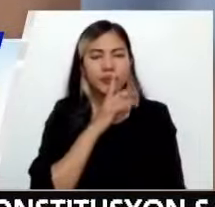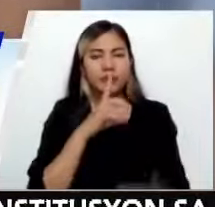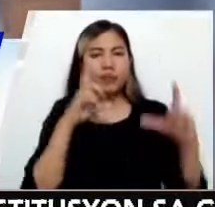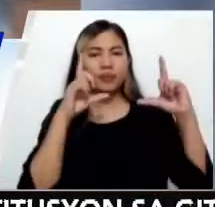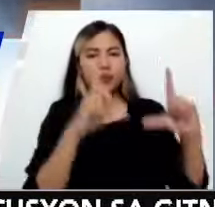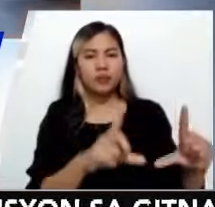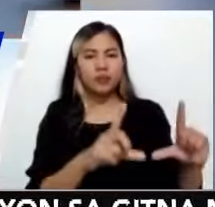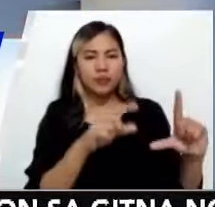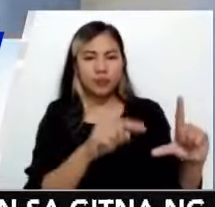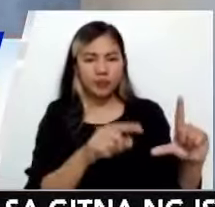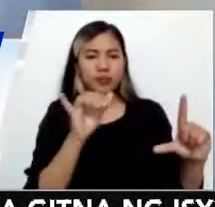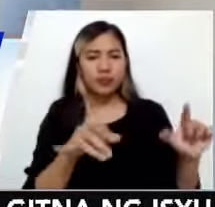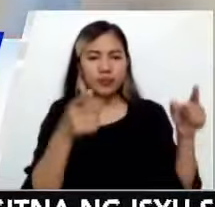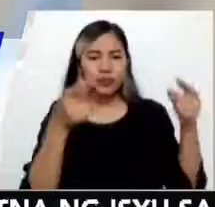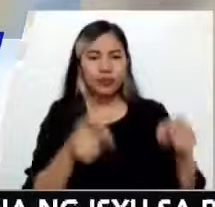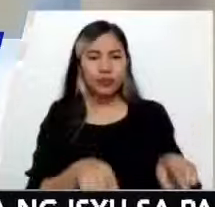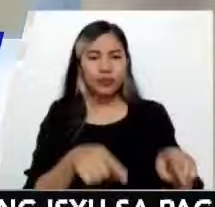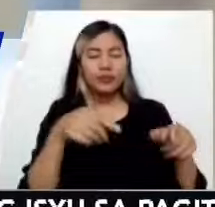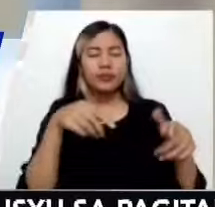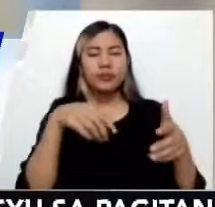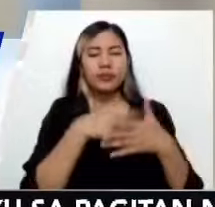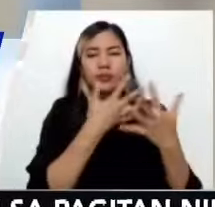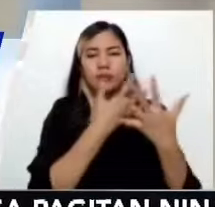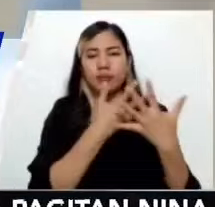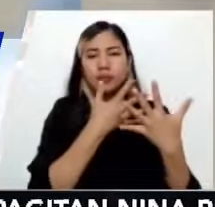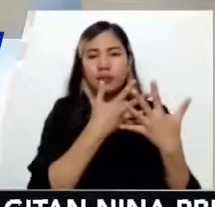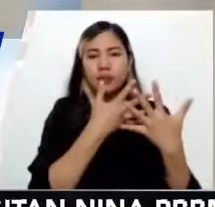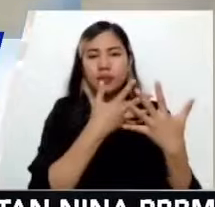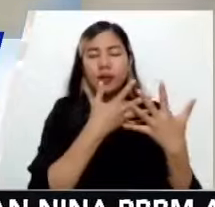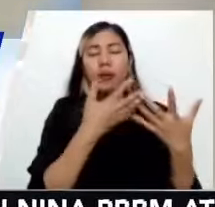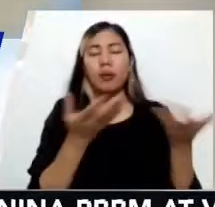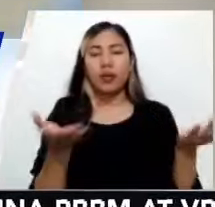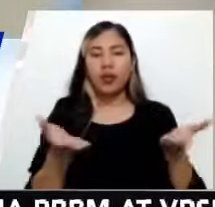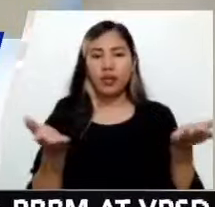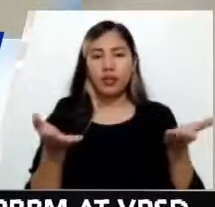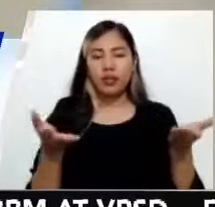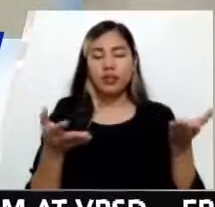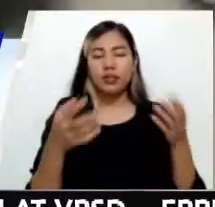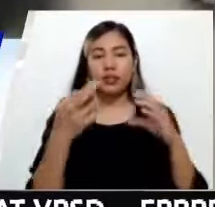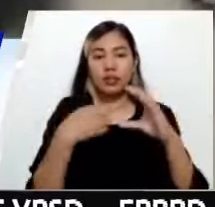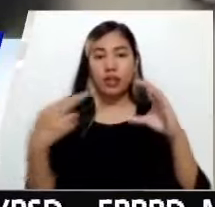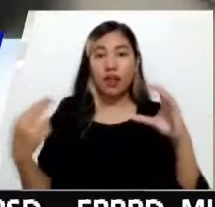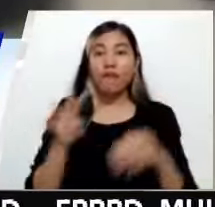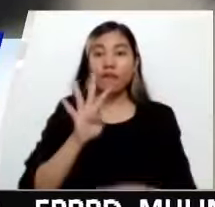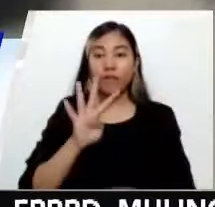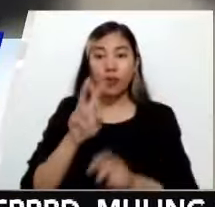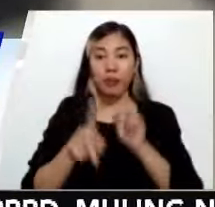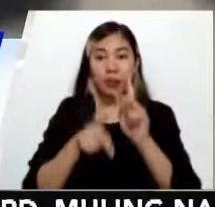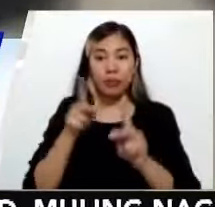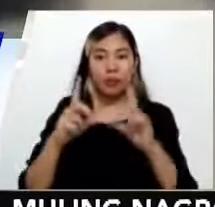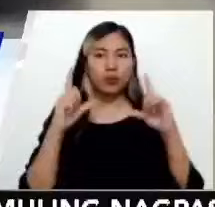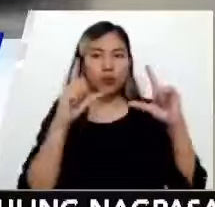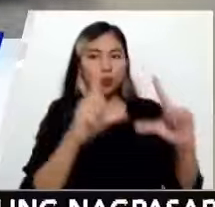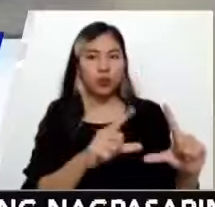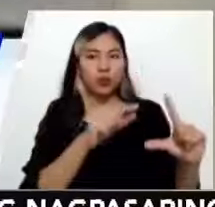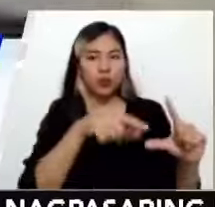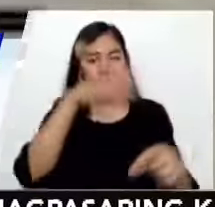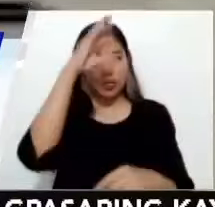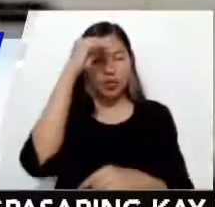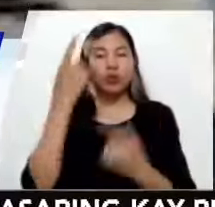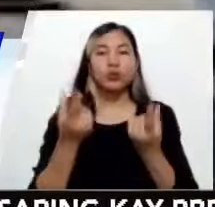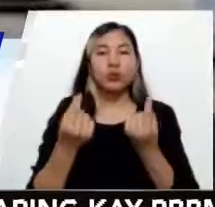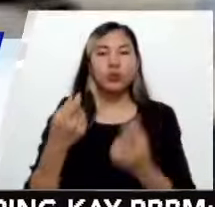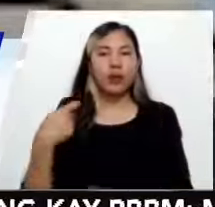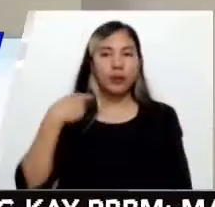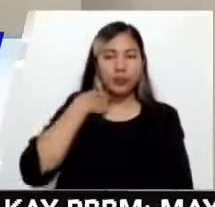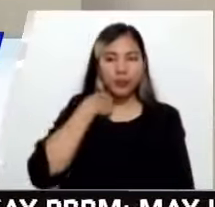iyan sa presinto sa Cainta, Rizal, kung saan apat na tao ang nagturo sa lalaking suspect na nang hold up at nagtangkang magnakaw ng